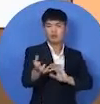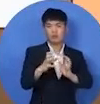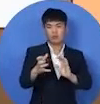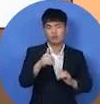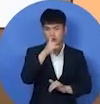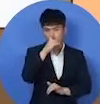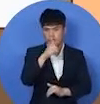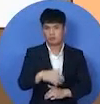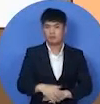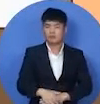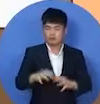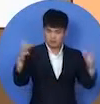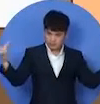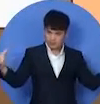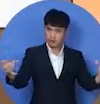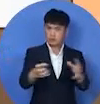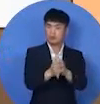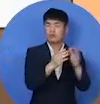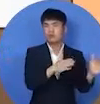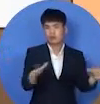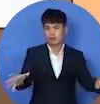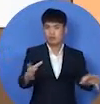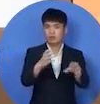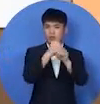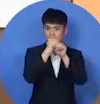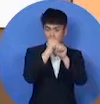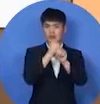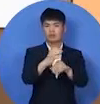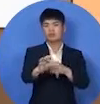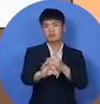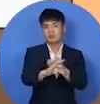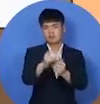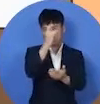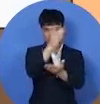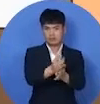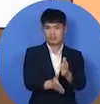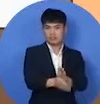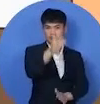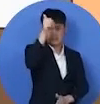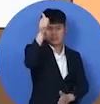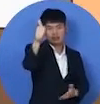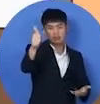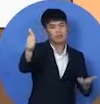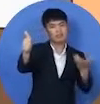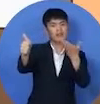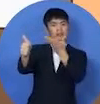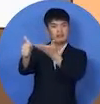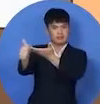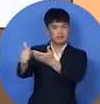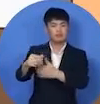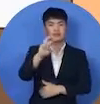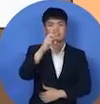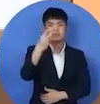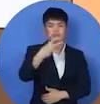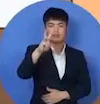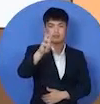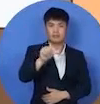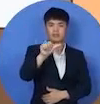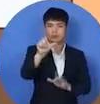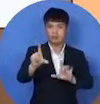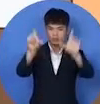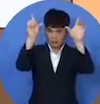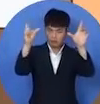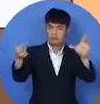최종적으로 정리된 천안 도시기본계획의 미래상 제안은 천안시장에게 전달돼 2035년 천안 도시기본계획에